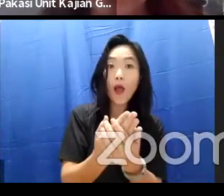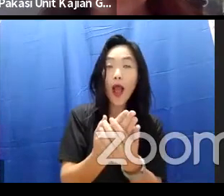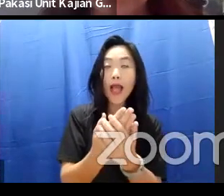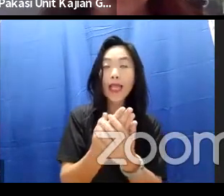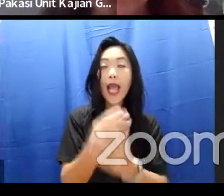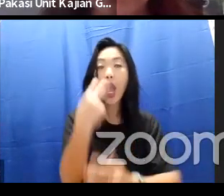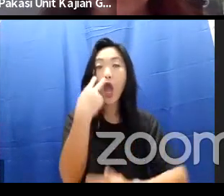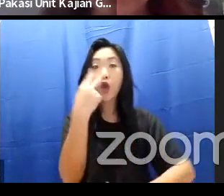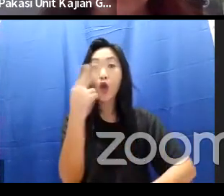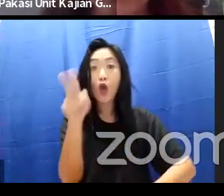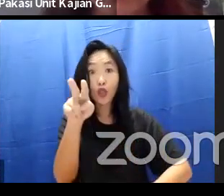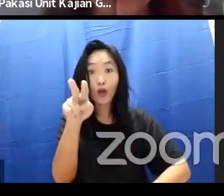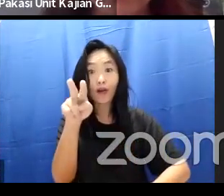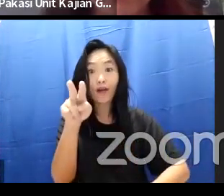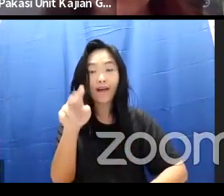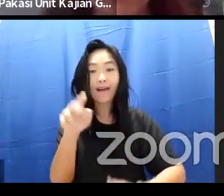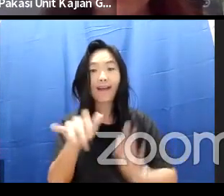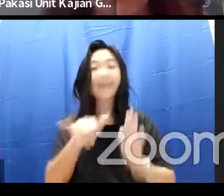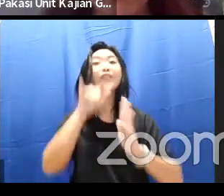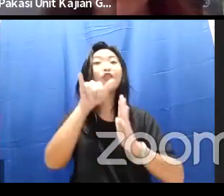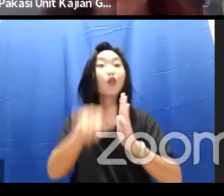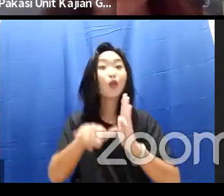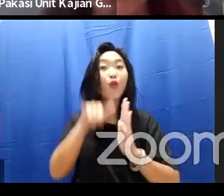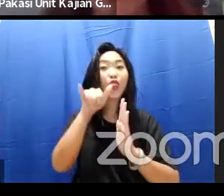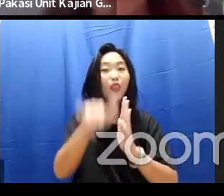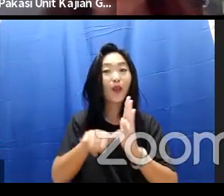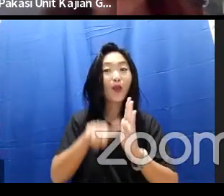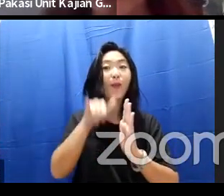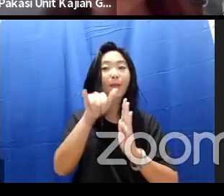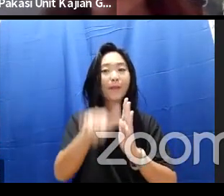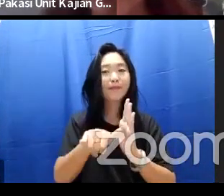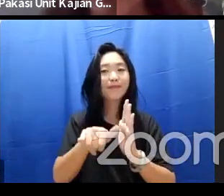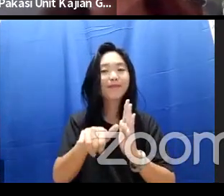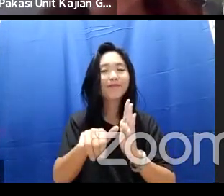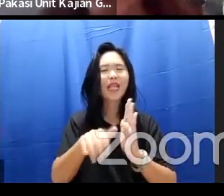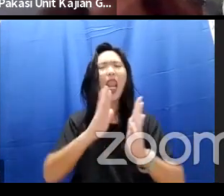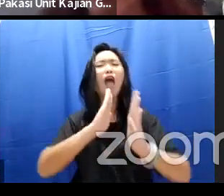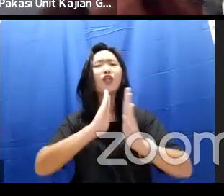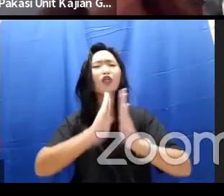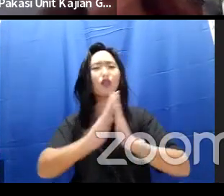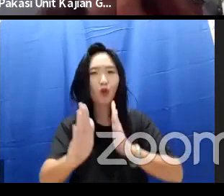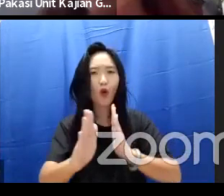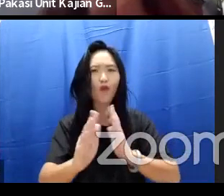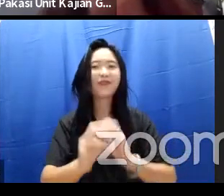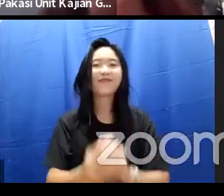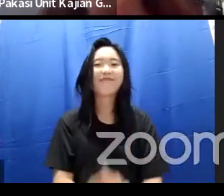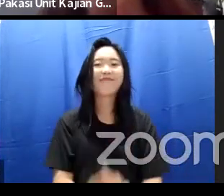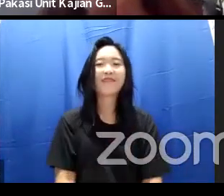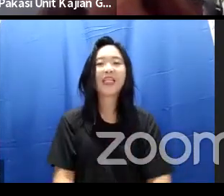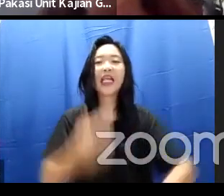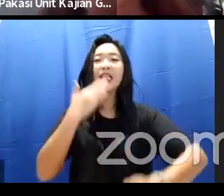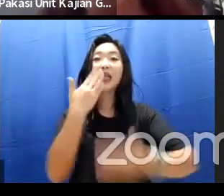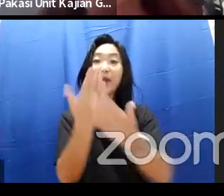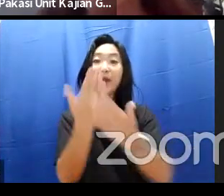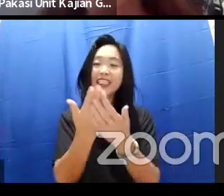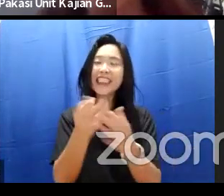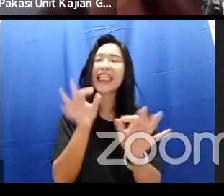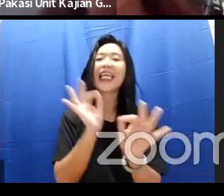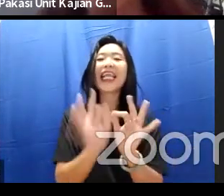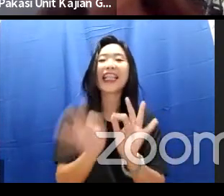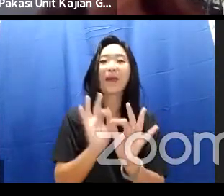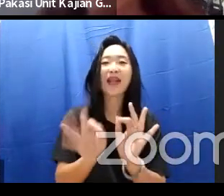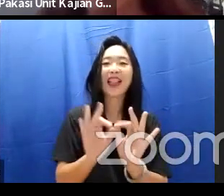YouTube channel Let's Talk yang sekarang sedang live streaming. Terima kasih kepada JBI,